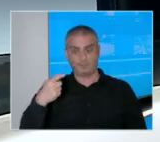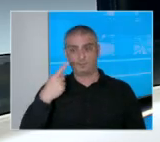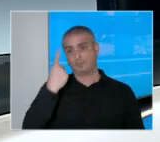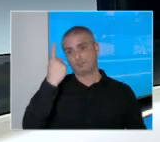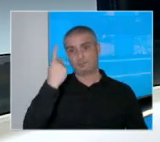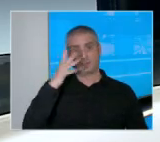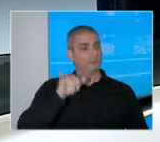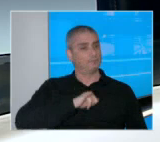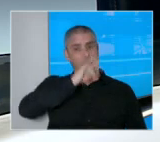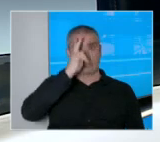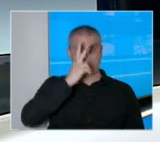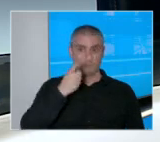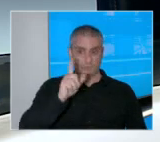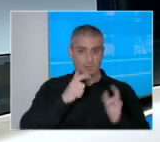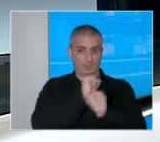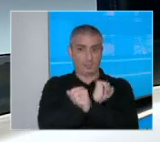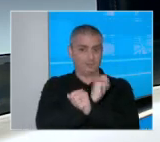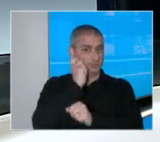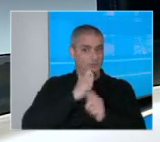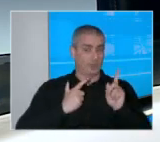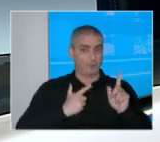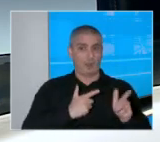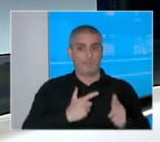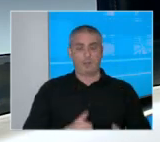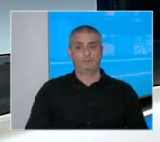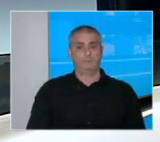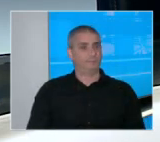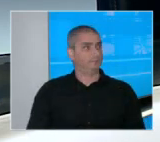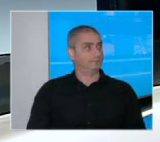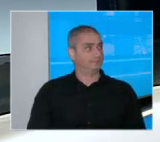באחד ממסעותיך לחול אתה תעצר על פשעי מלחמה?